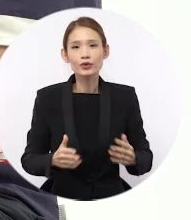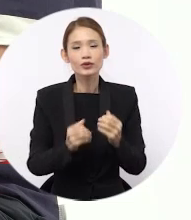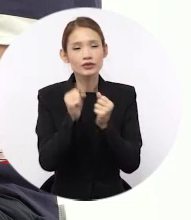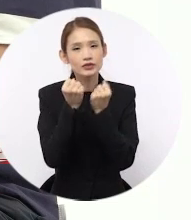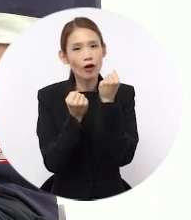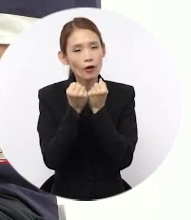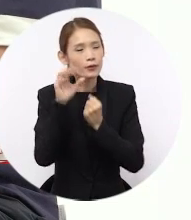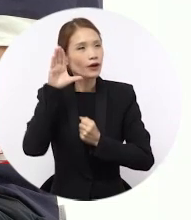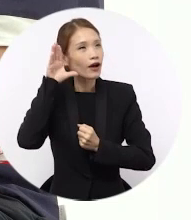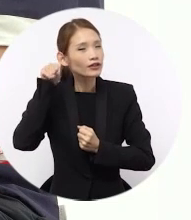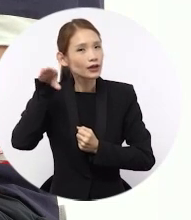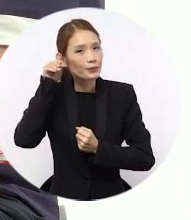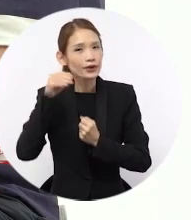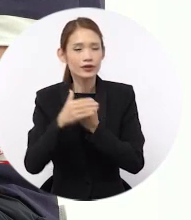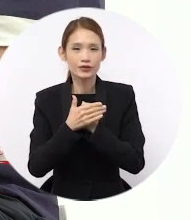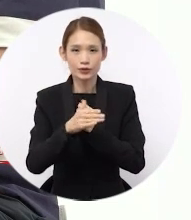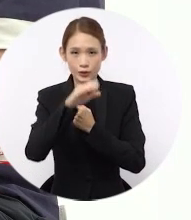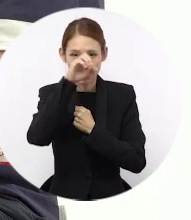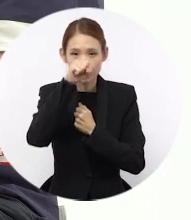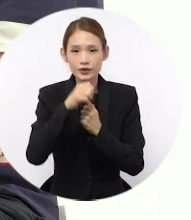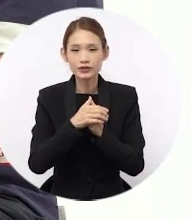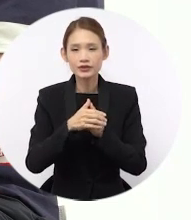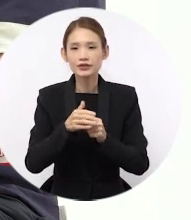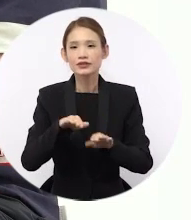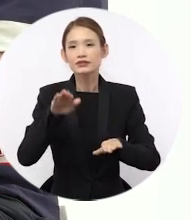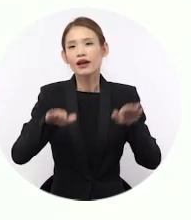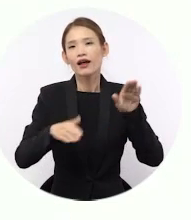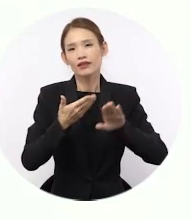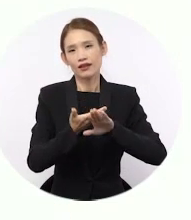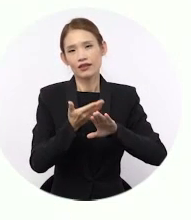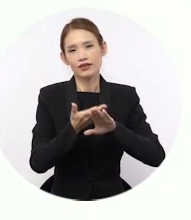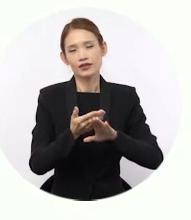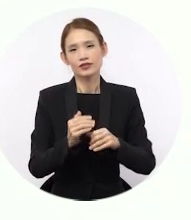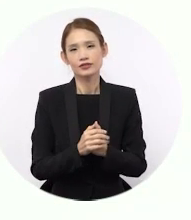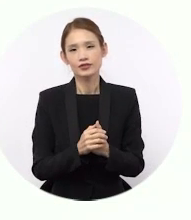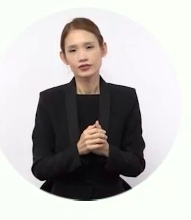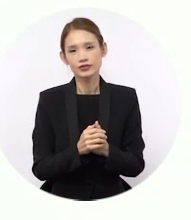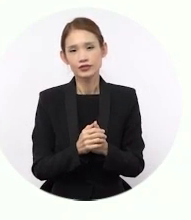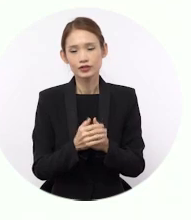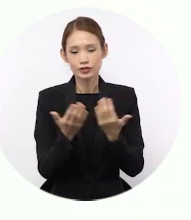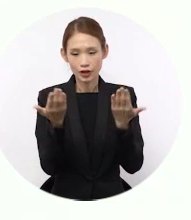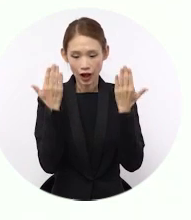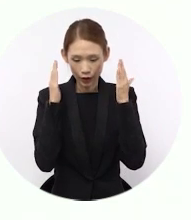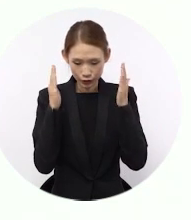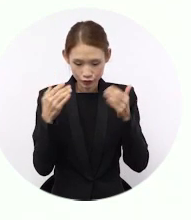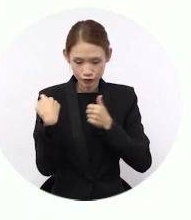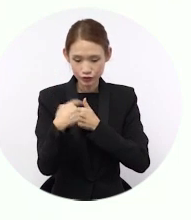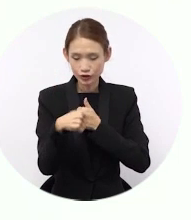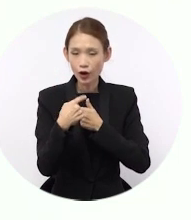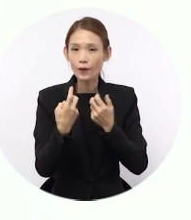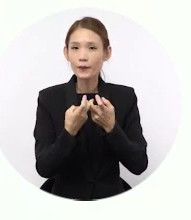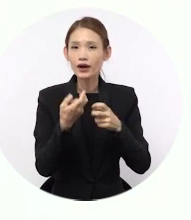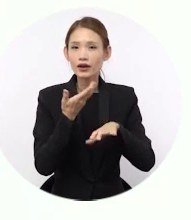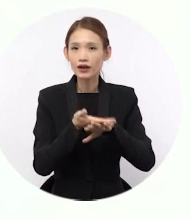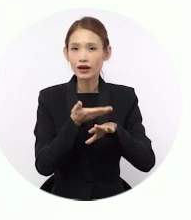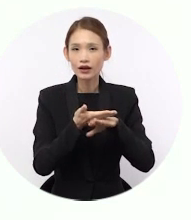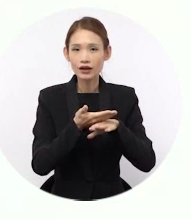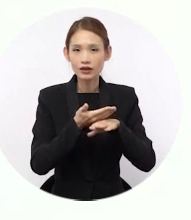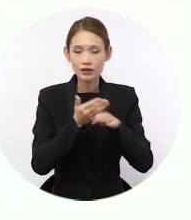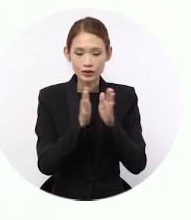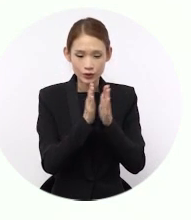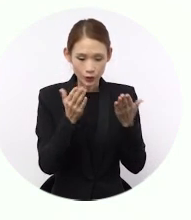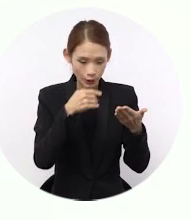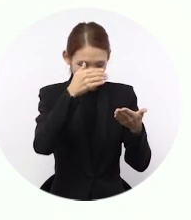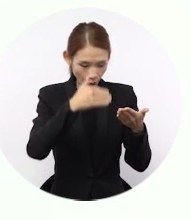들으면 되니까 그게 엄청난 차이점이고요. 수업 방식도 다르지만 뭐 교과서에 배우는